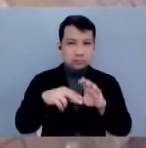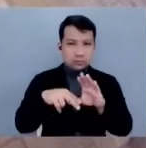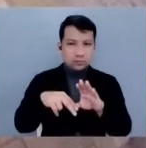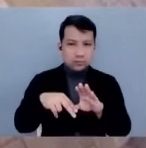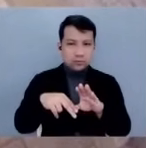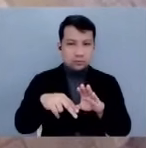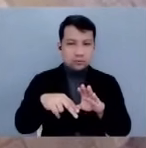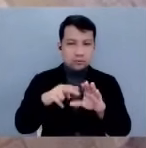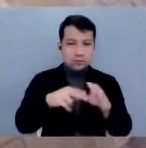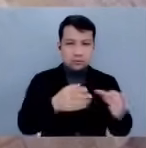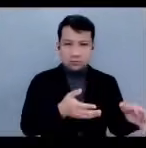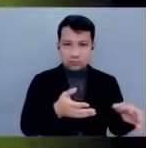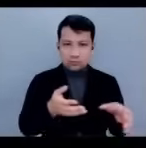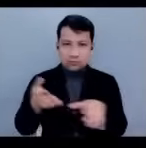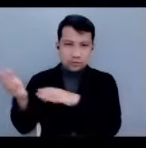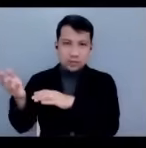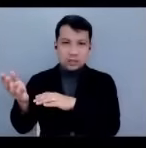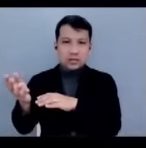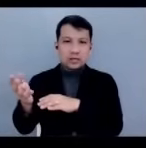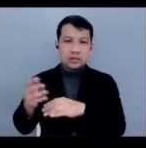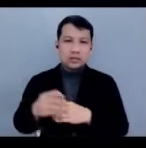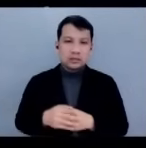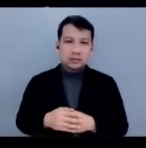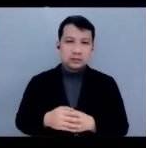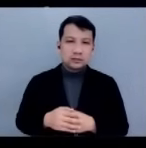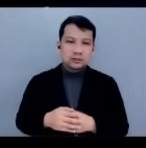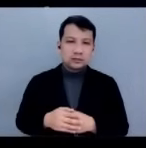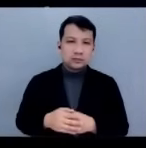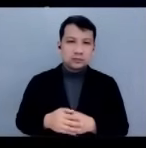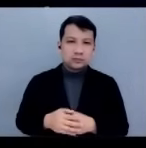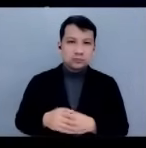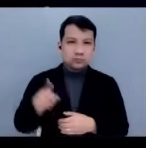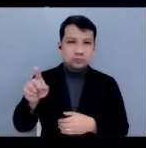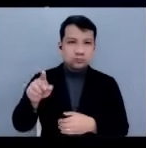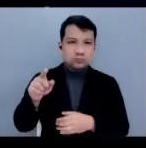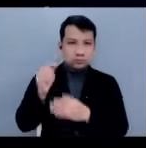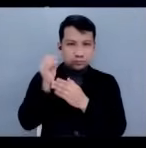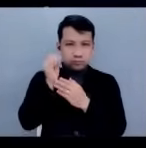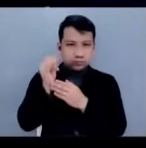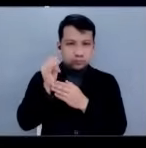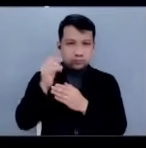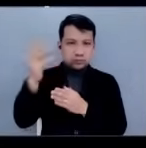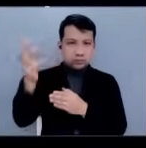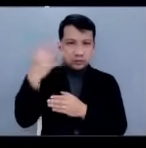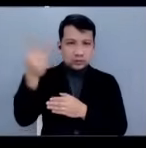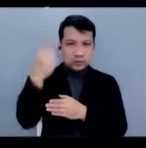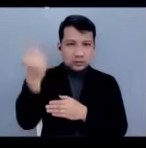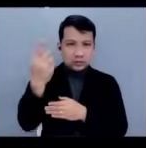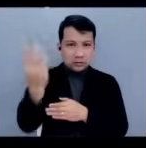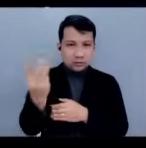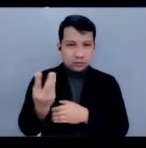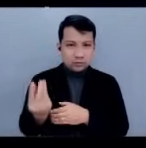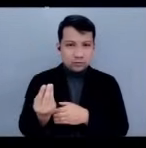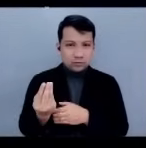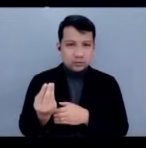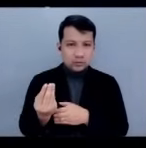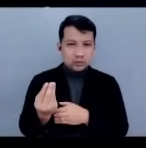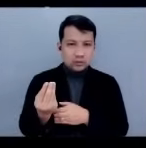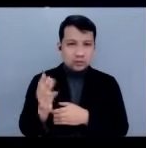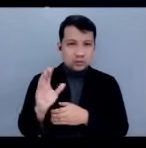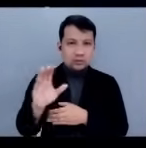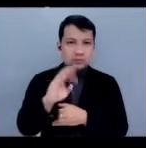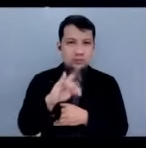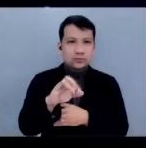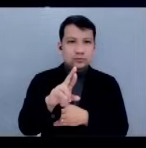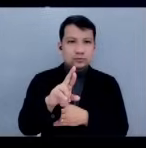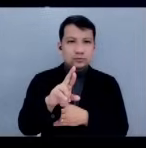papuntang swimming pool. Nakunan din ng video ang pagtama ng buhawi sa isang golf course sa Missouri. This